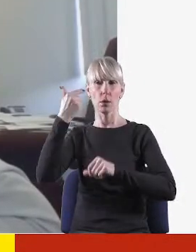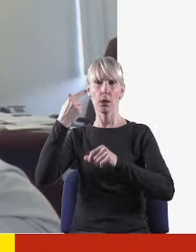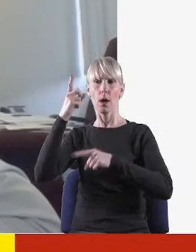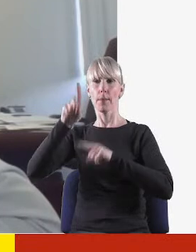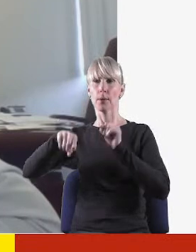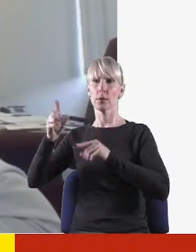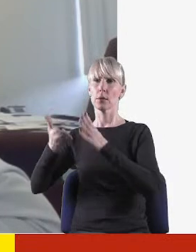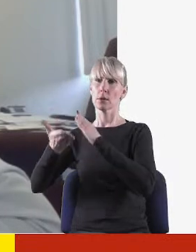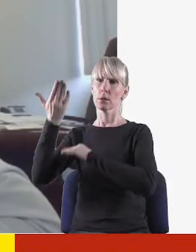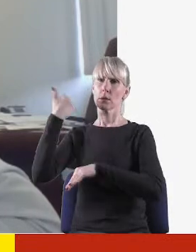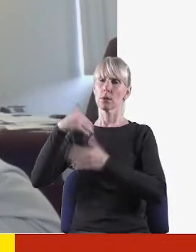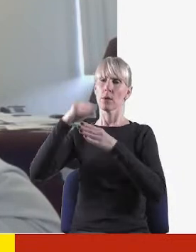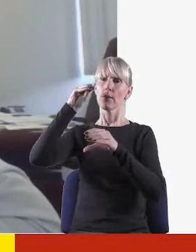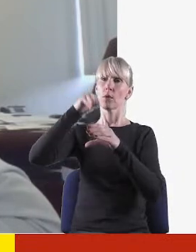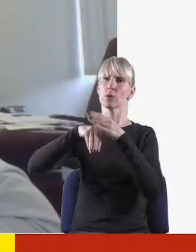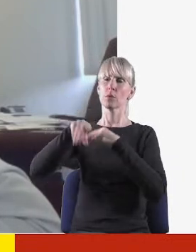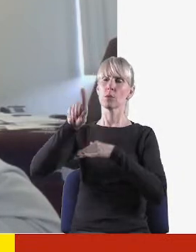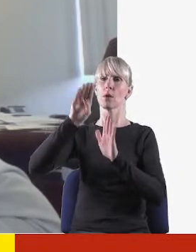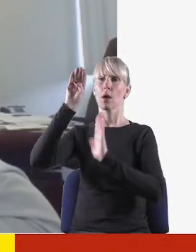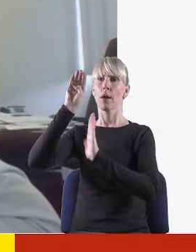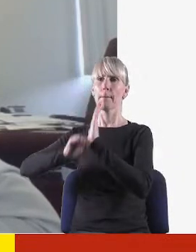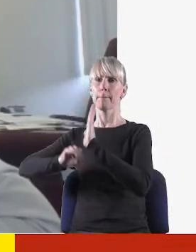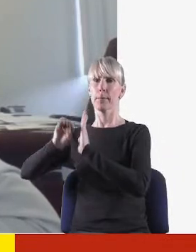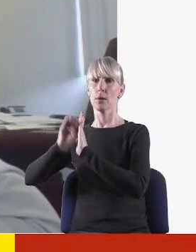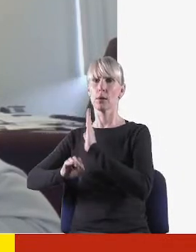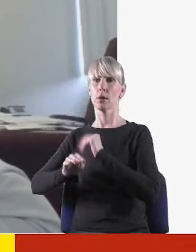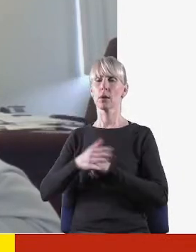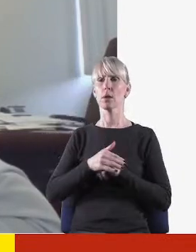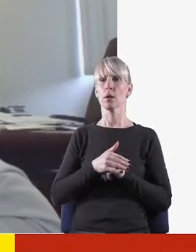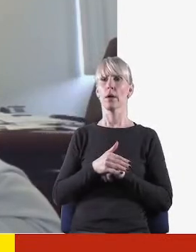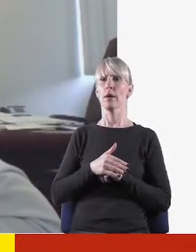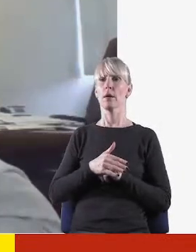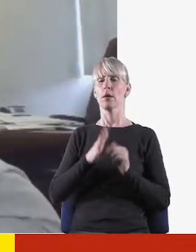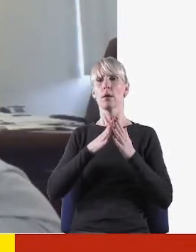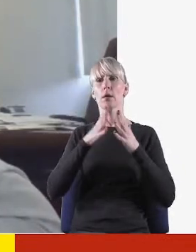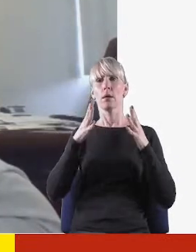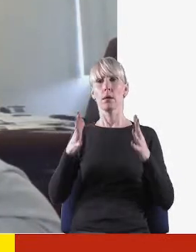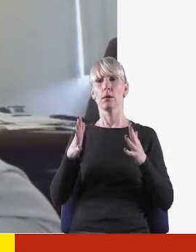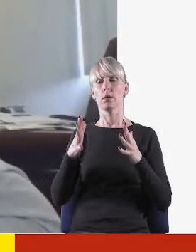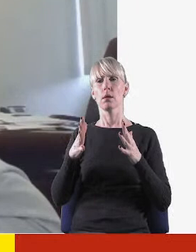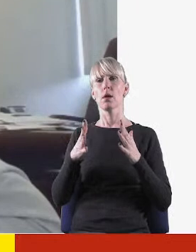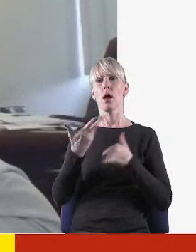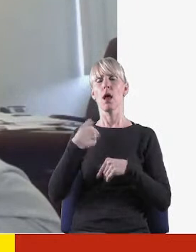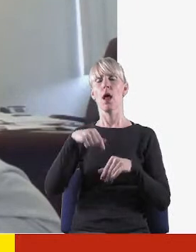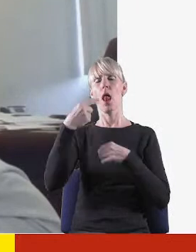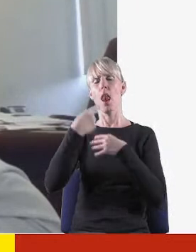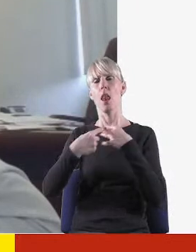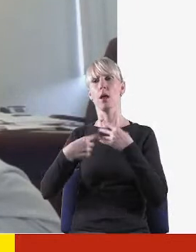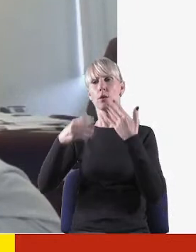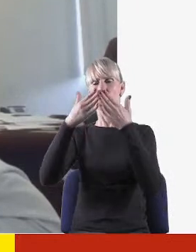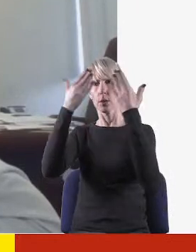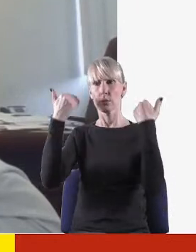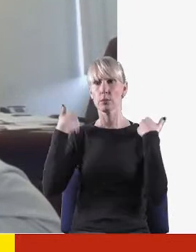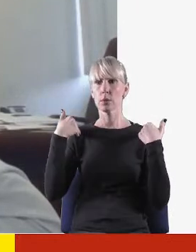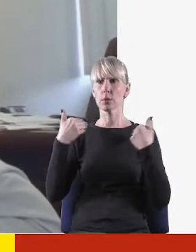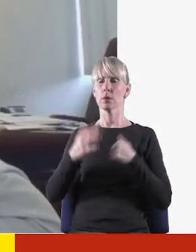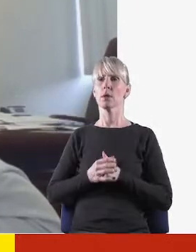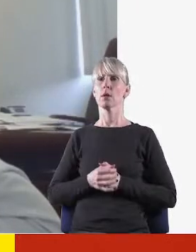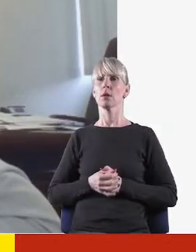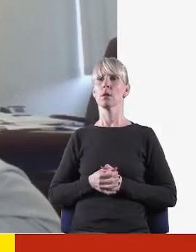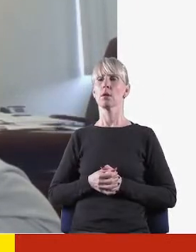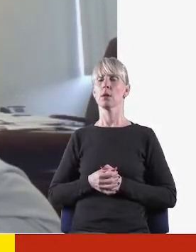włączyliśmy do tego naszego programu olbrzymią, większą liczbę szpitali, które